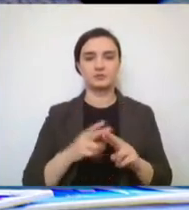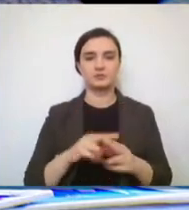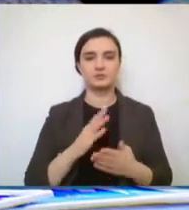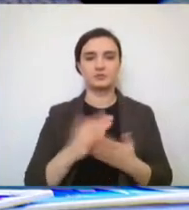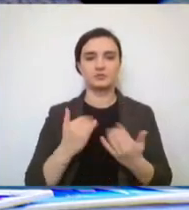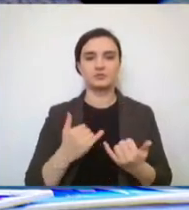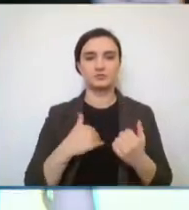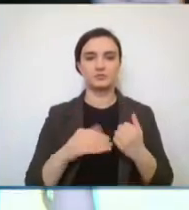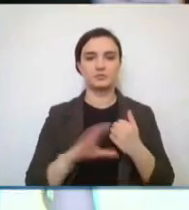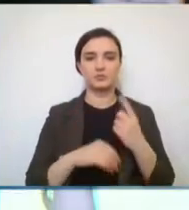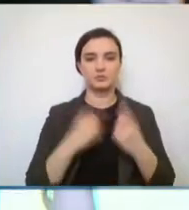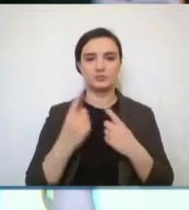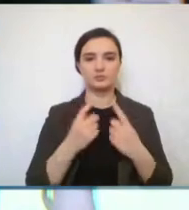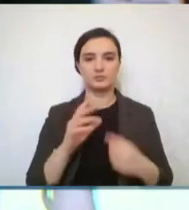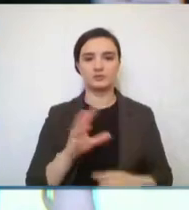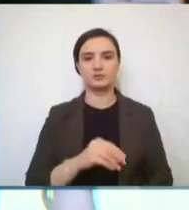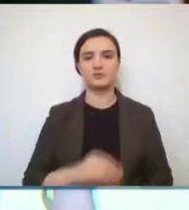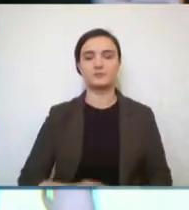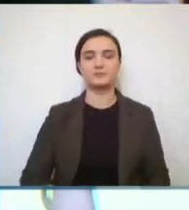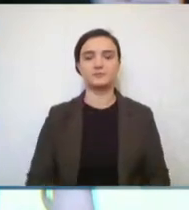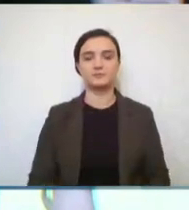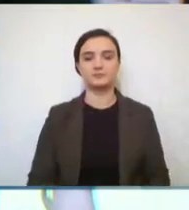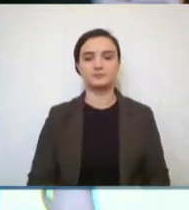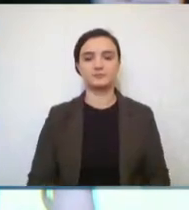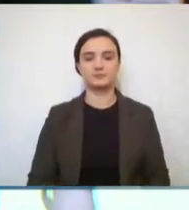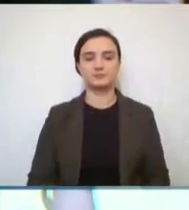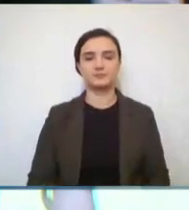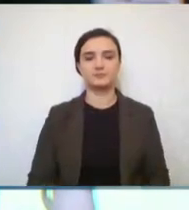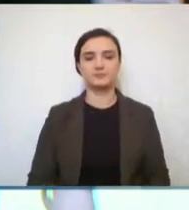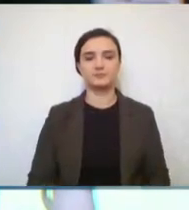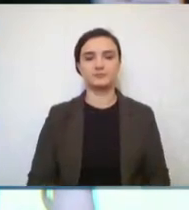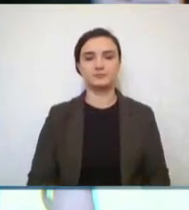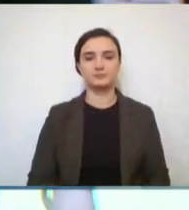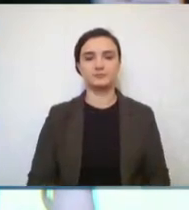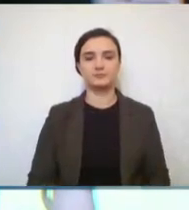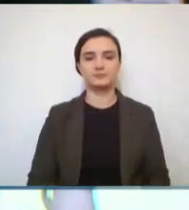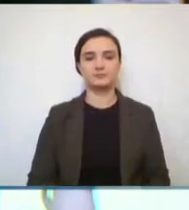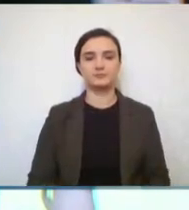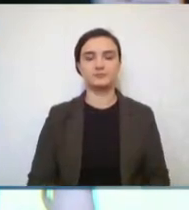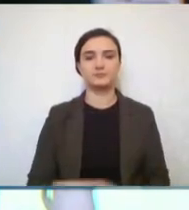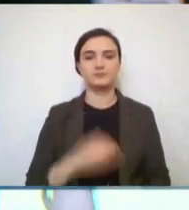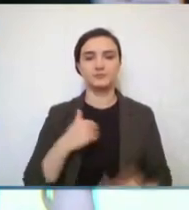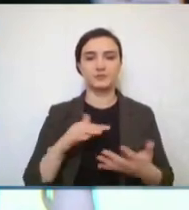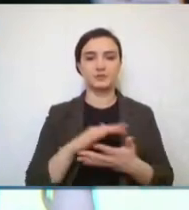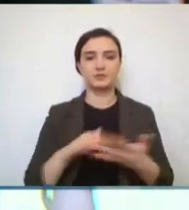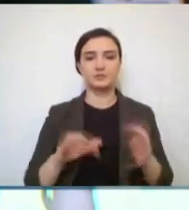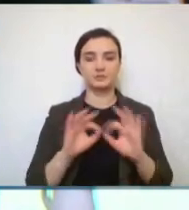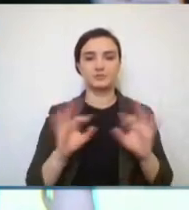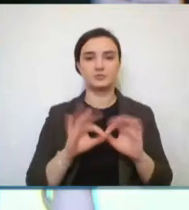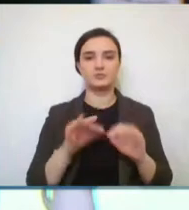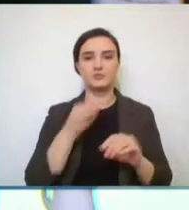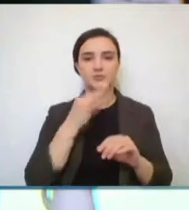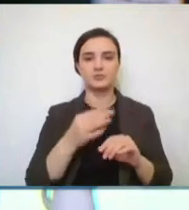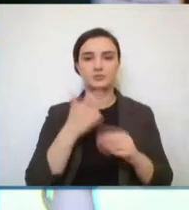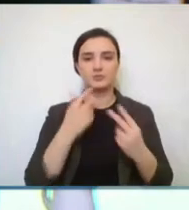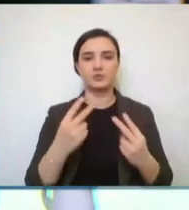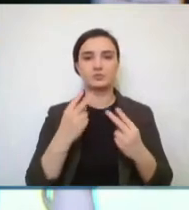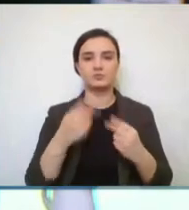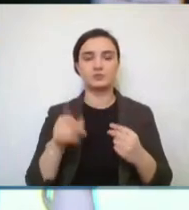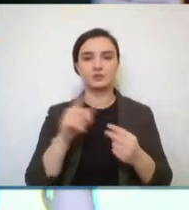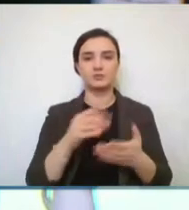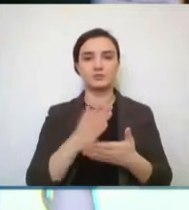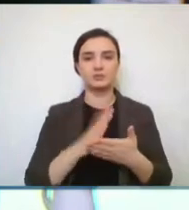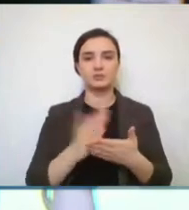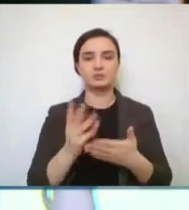მონაცემები. ჩვენ ვაგრძელებთ საუბარს და როგორც დაგპირდით, ვუპასუხებთ მაყურებელთა იმ ნაწილს, რომელთაც